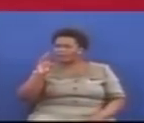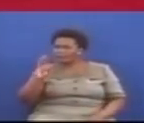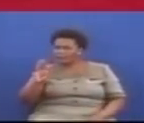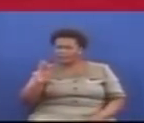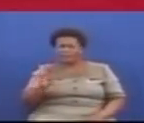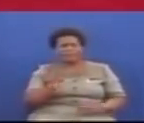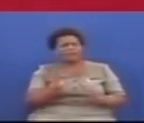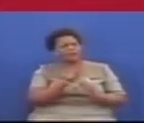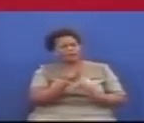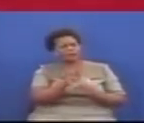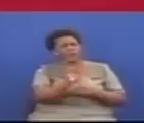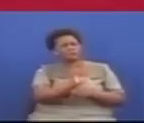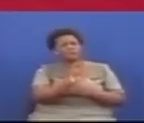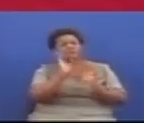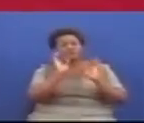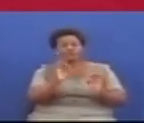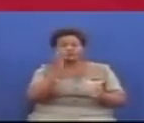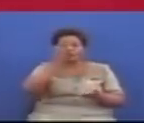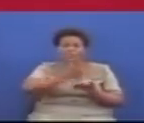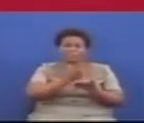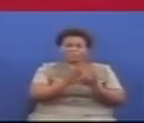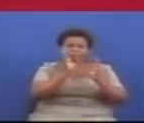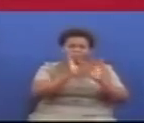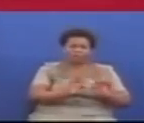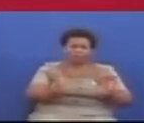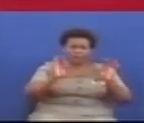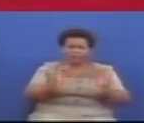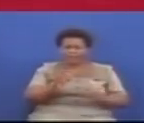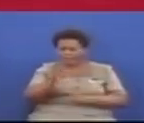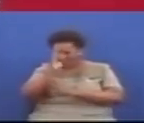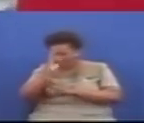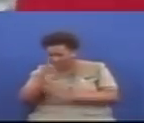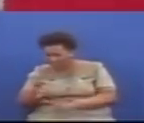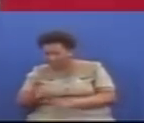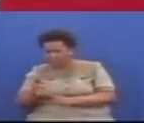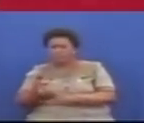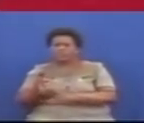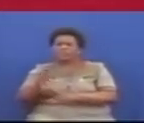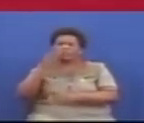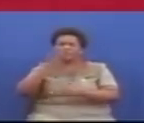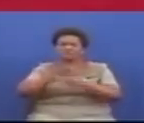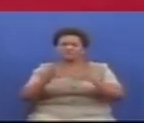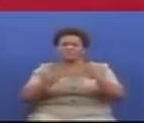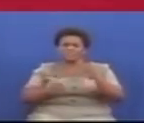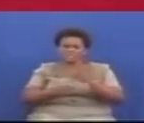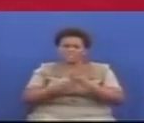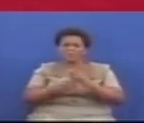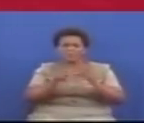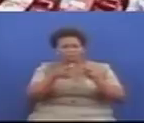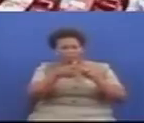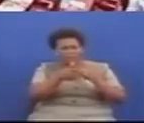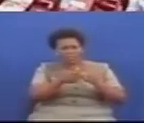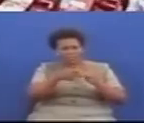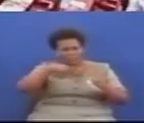wawasimamie vizuri, wahakikishe ubora, wahakikishe nidhamu, ili tuwajenge vizuri waweze kuisaidia nchi yetu. Asante sana.